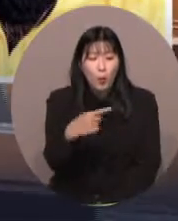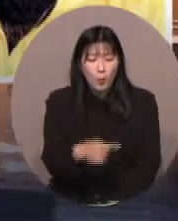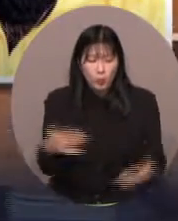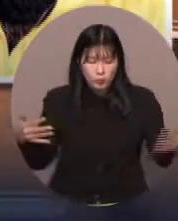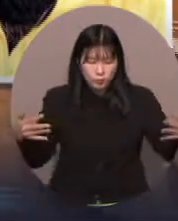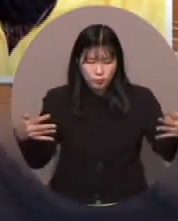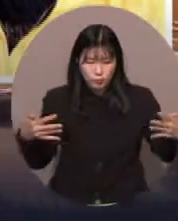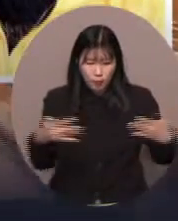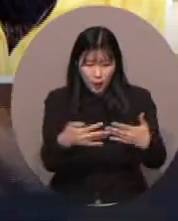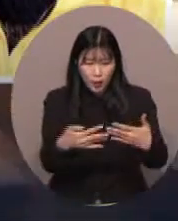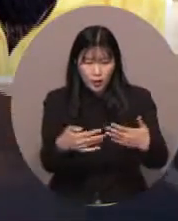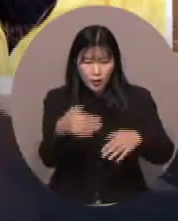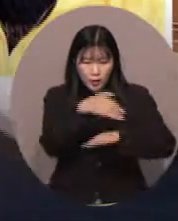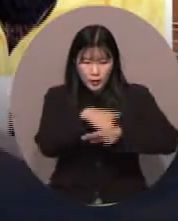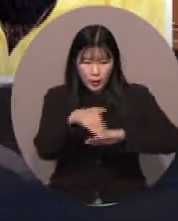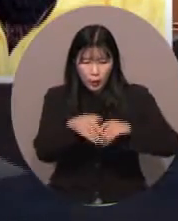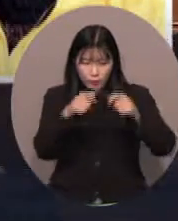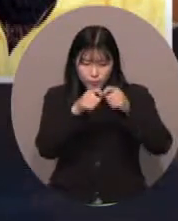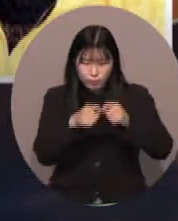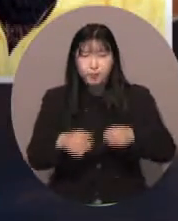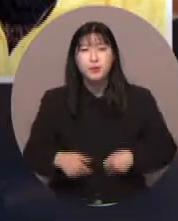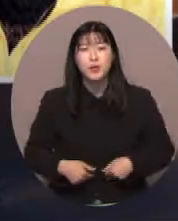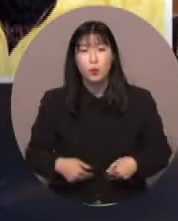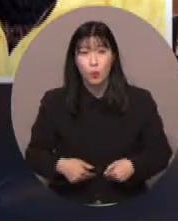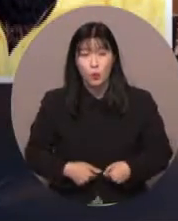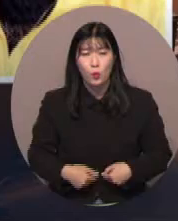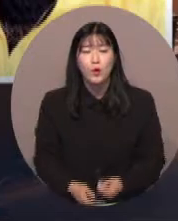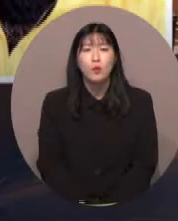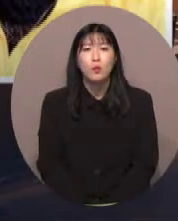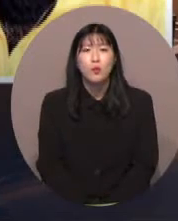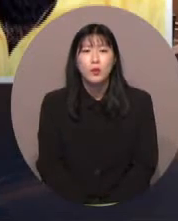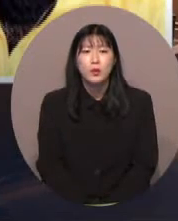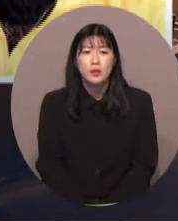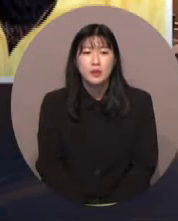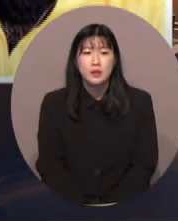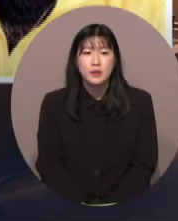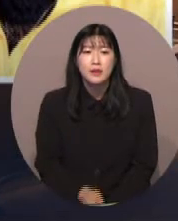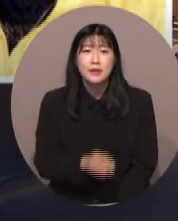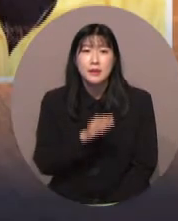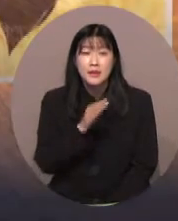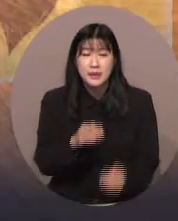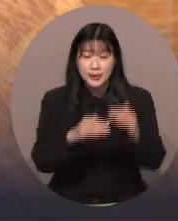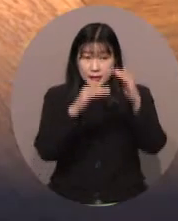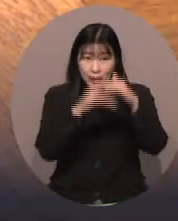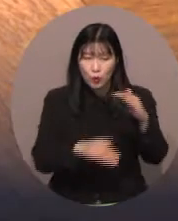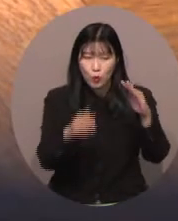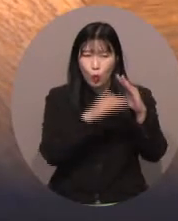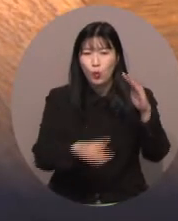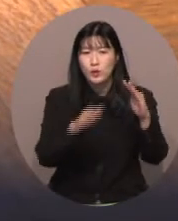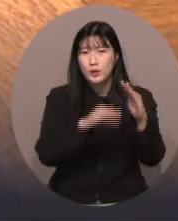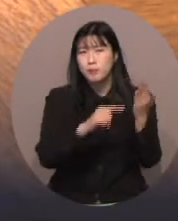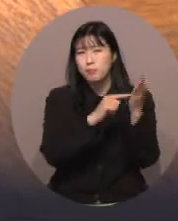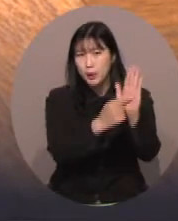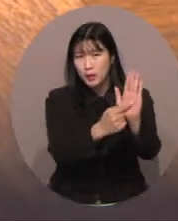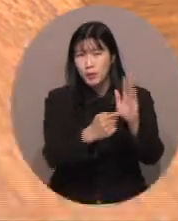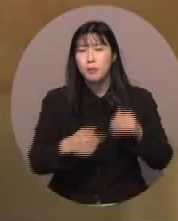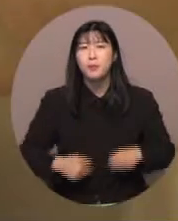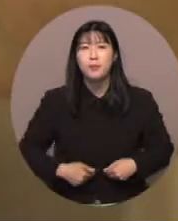갔다라는 그 세부 기획안이 필요할 것 같고 연수를 다녀와서 도민들에게 그거를 보고하고 공론화하는